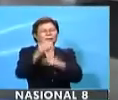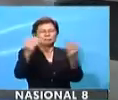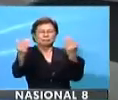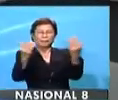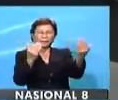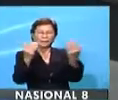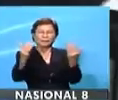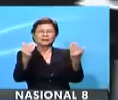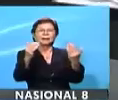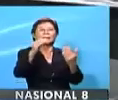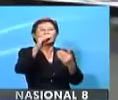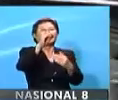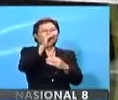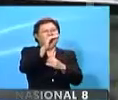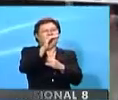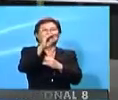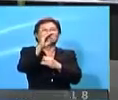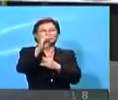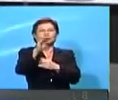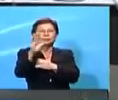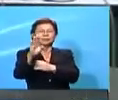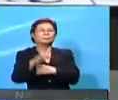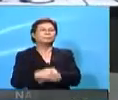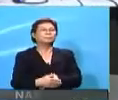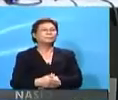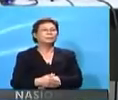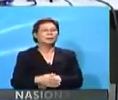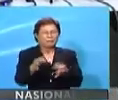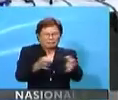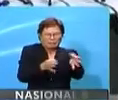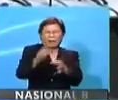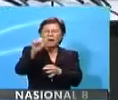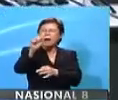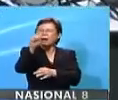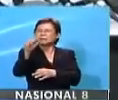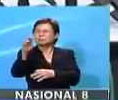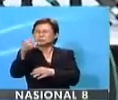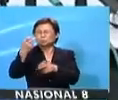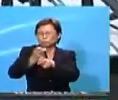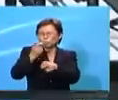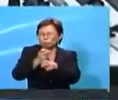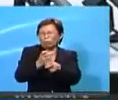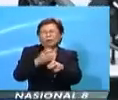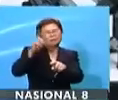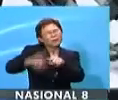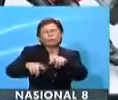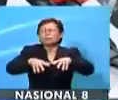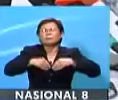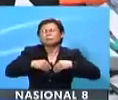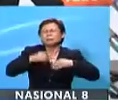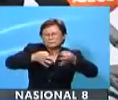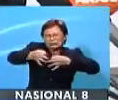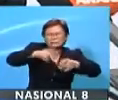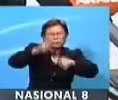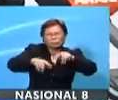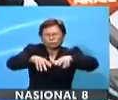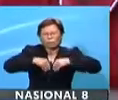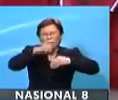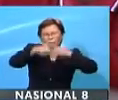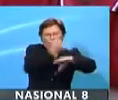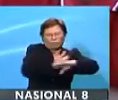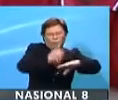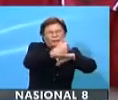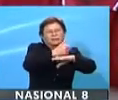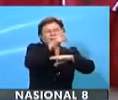Incorporated MBI yang sedia ada. Katanya, antara penjelasan Azmin yang sukar untuk diterima adalah berhubung